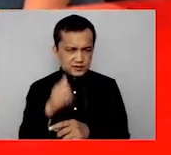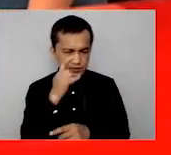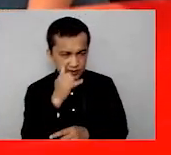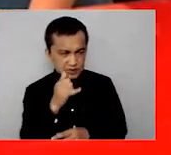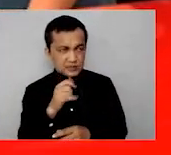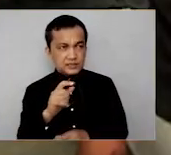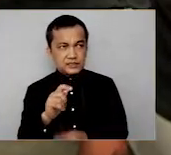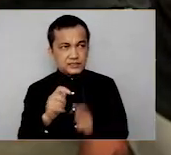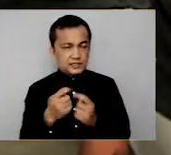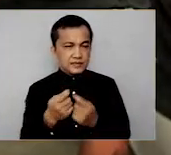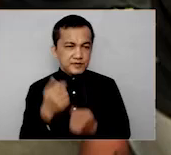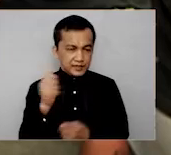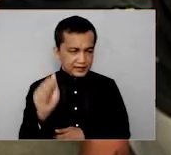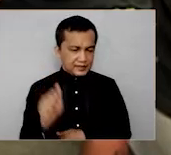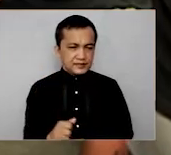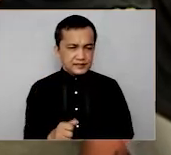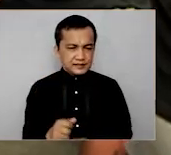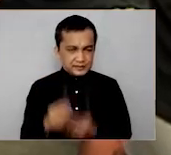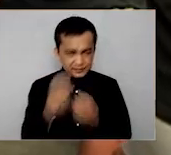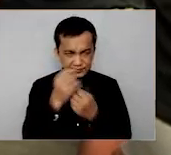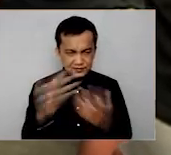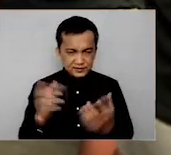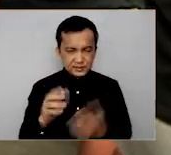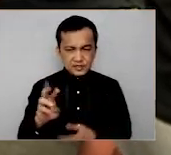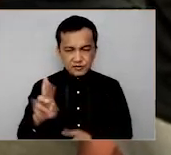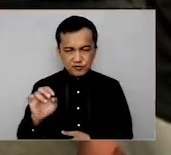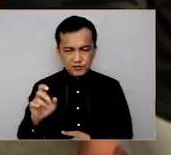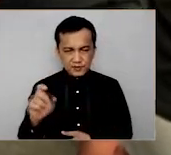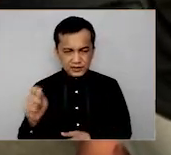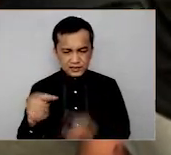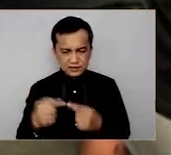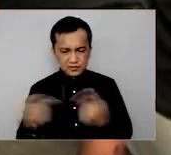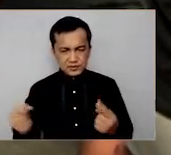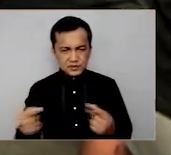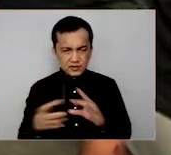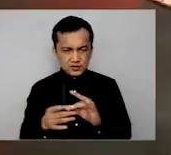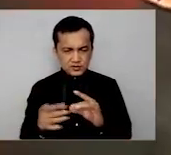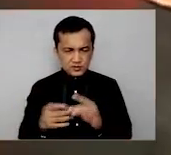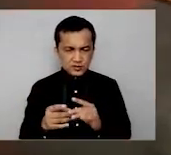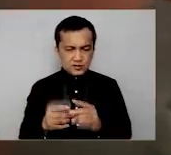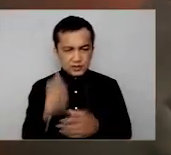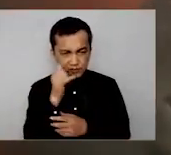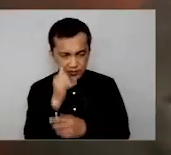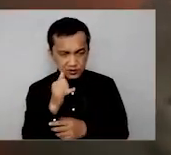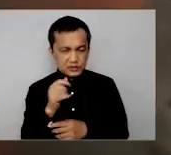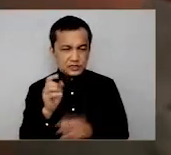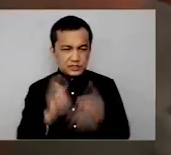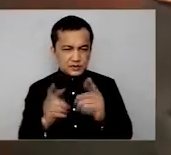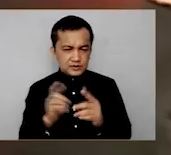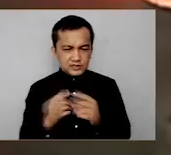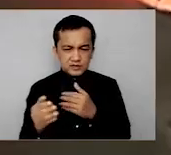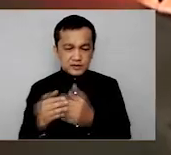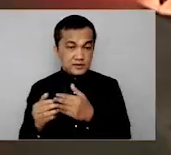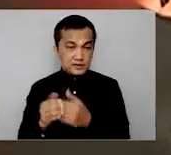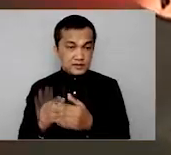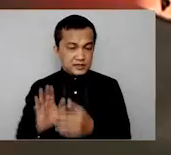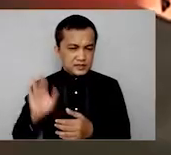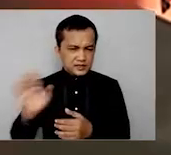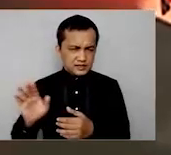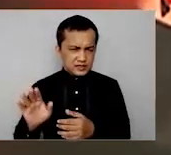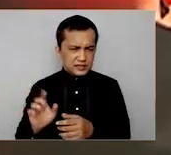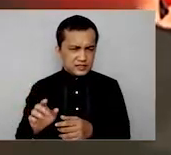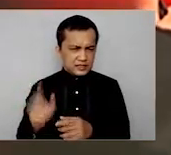A. Revelation ni Wilbert, paliwas sa mismong kwento ng sitcom. Mas malapit siya sa